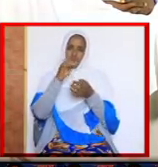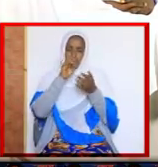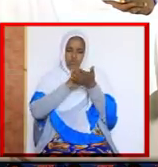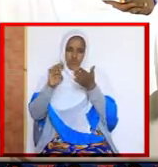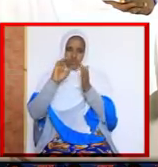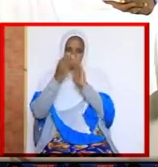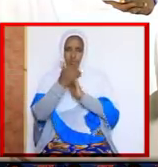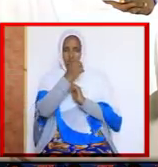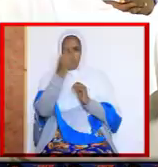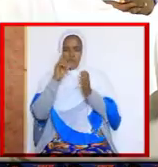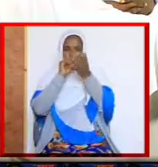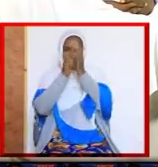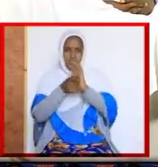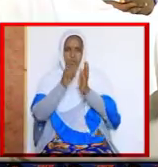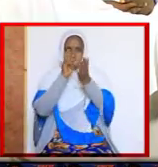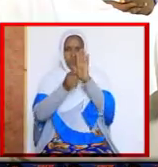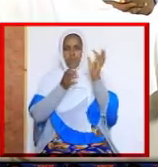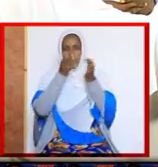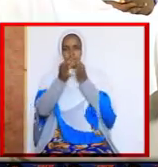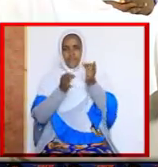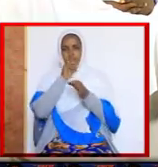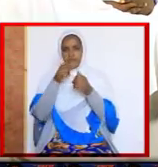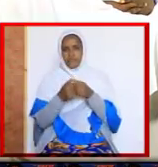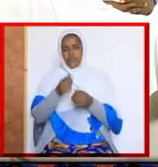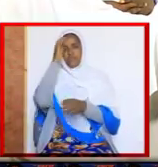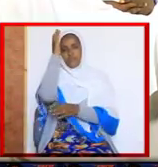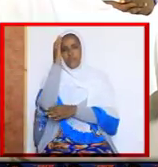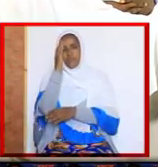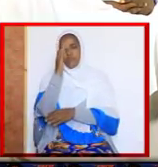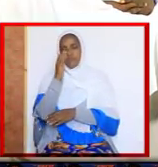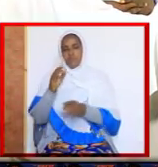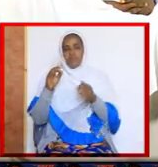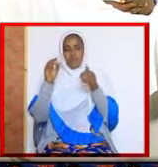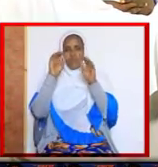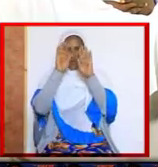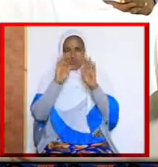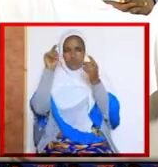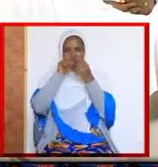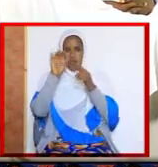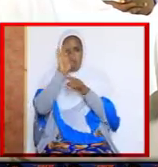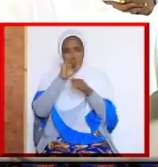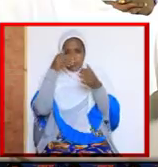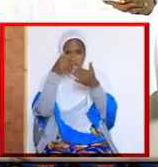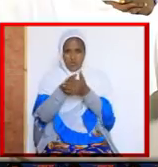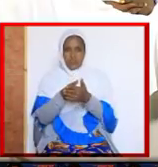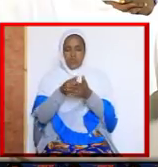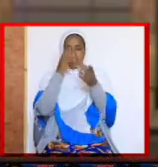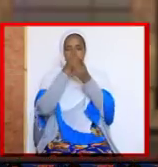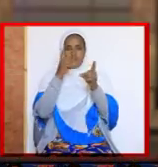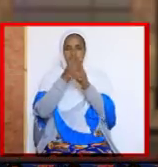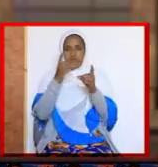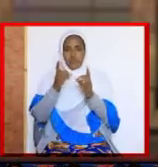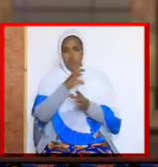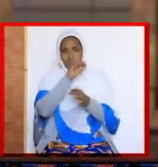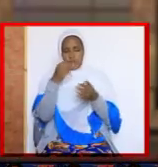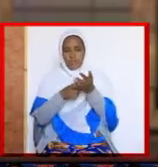ብዙዎች ናቸው። ቅዱስ ያሬድ እያንዳንዱ በምሳሌ ነው የመደበ። እግዚአብሔር ከዕለተ እሁድ እስከ ዕለተ ዓርብ 22 ስነ